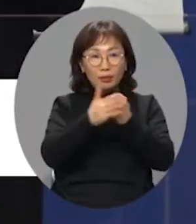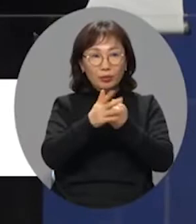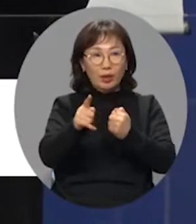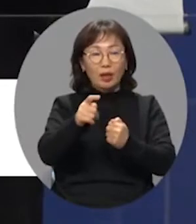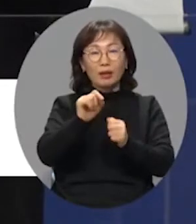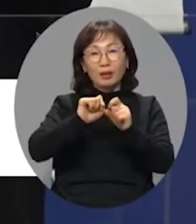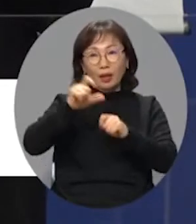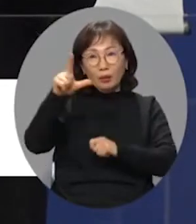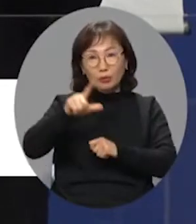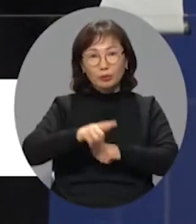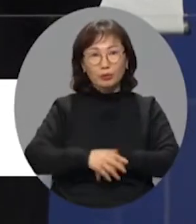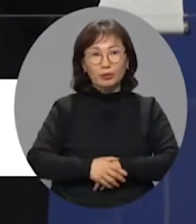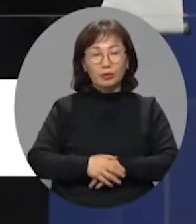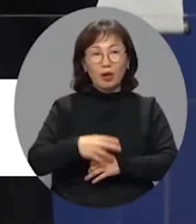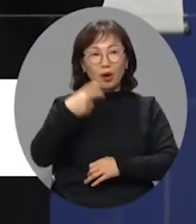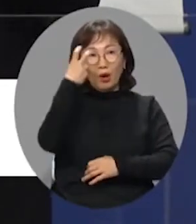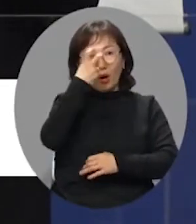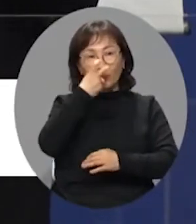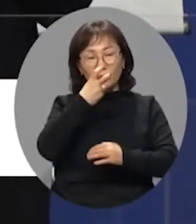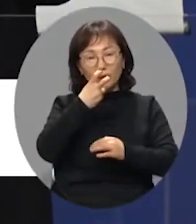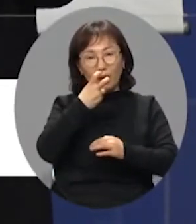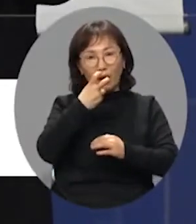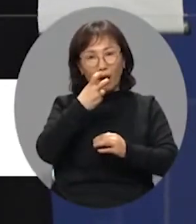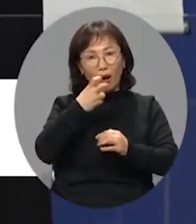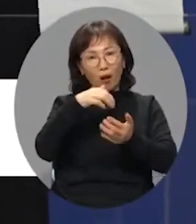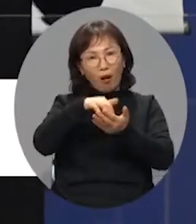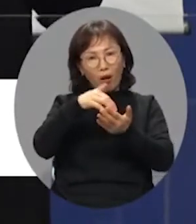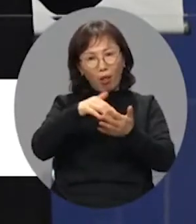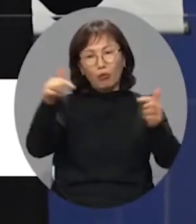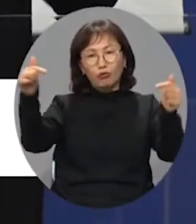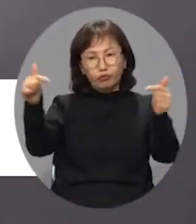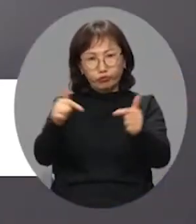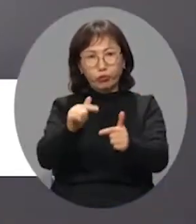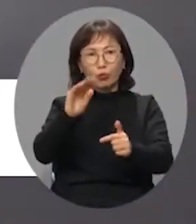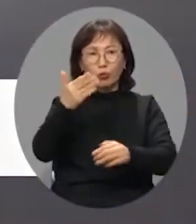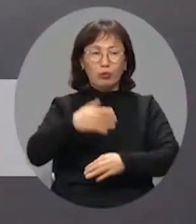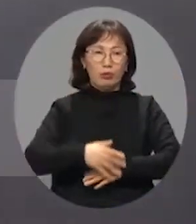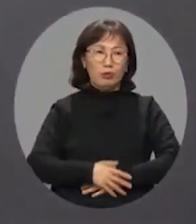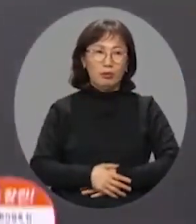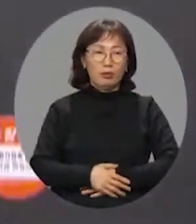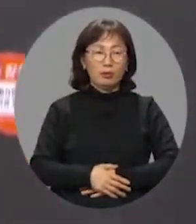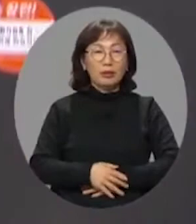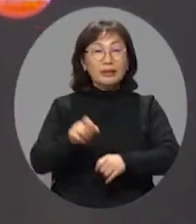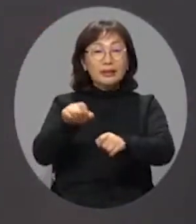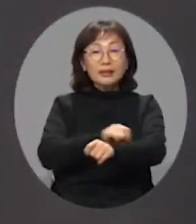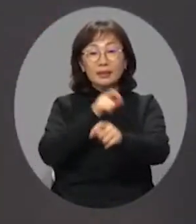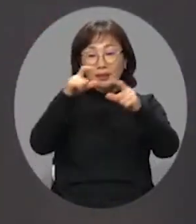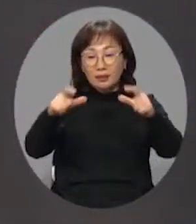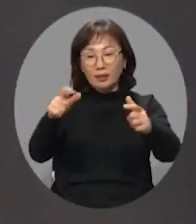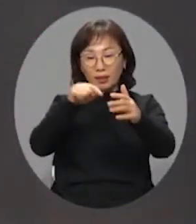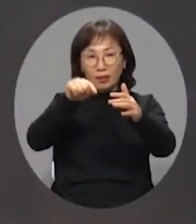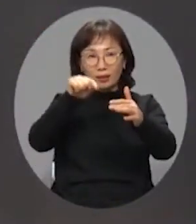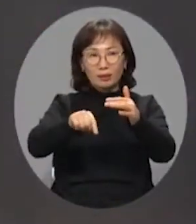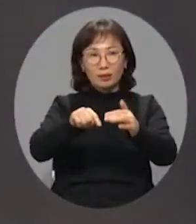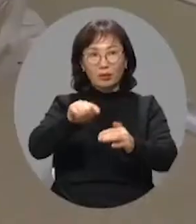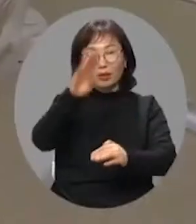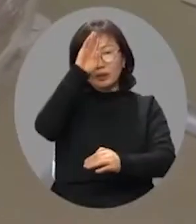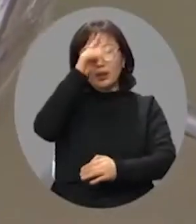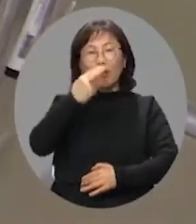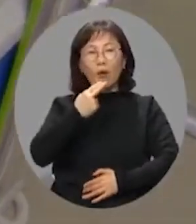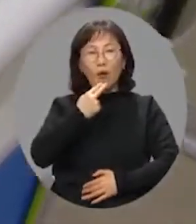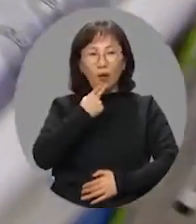다소 검사 건수가 줄어드는 부분도 있고 특히 지역에서도